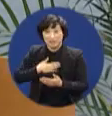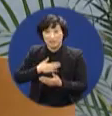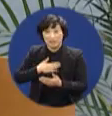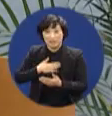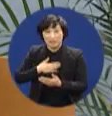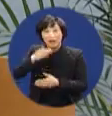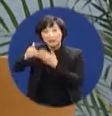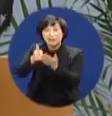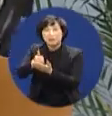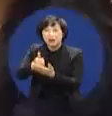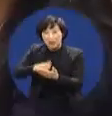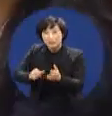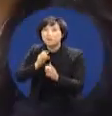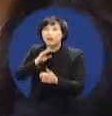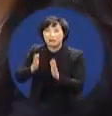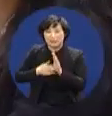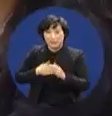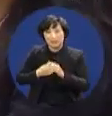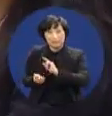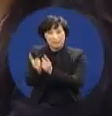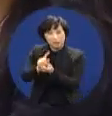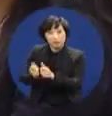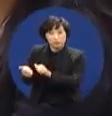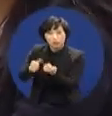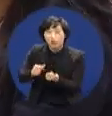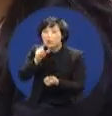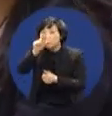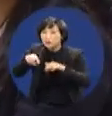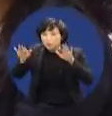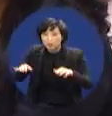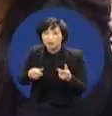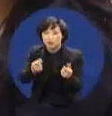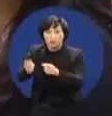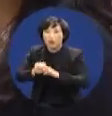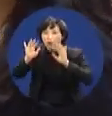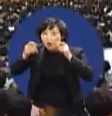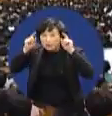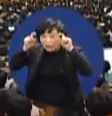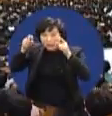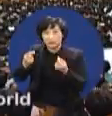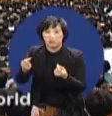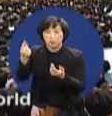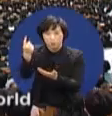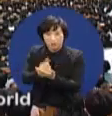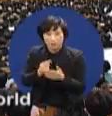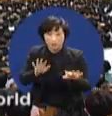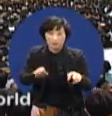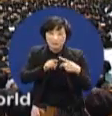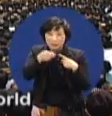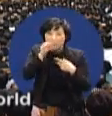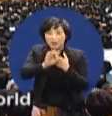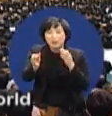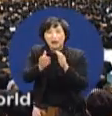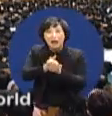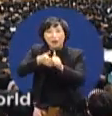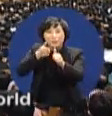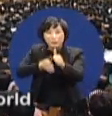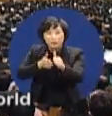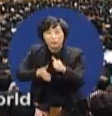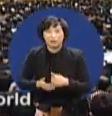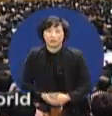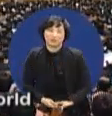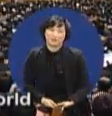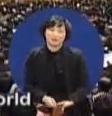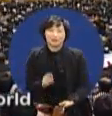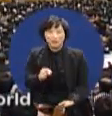죽으실 비둘기와 어린 양이라 이 말입니다. 이해되시면 아멘합시다. 그래서 이것은 바로 온